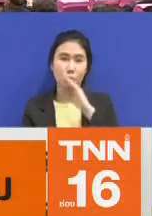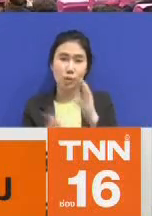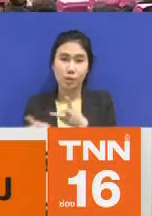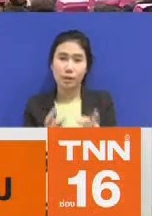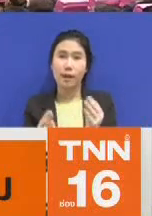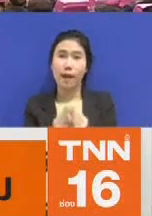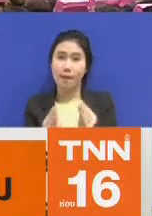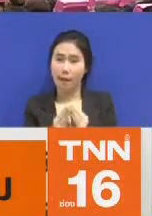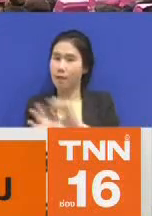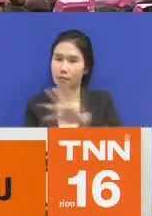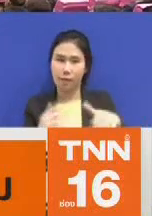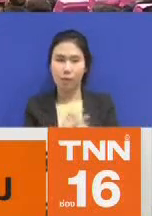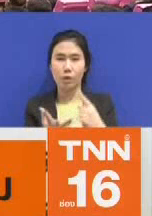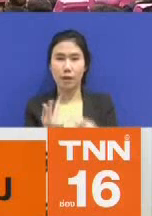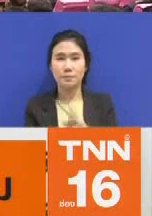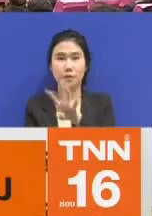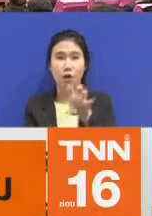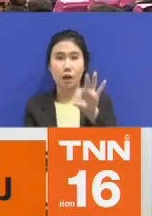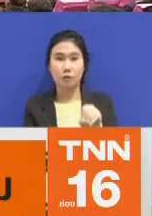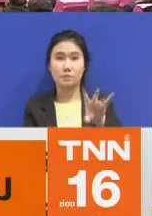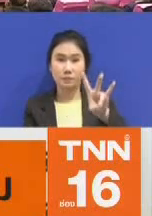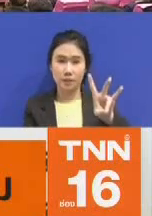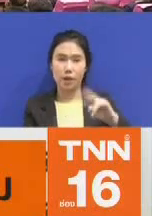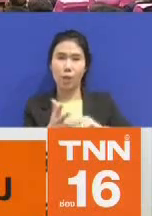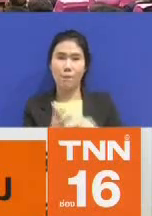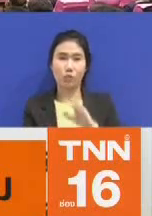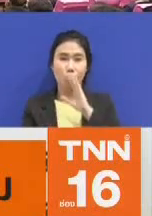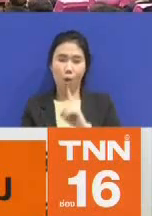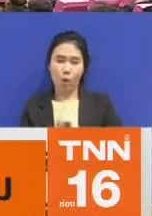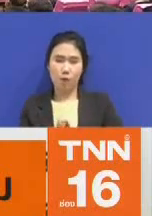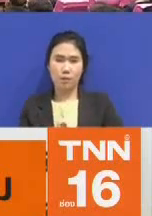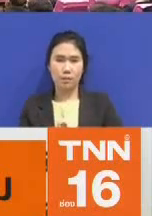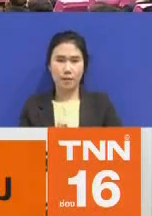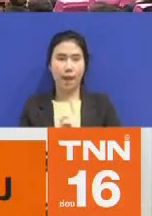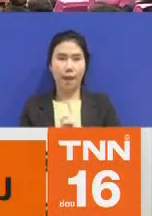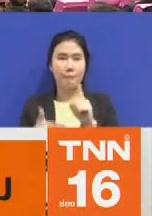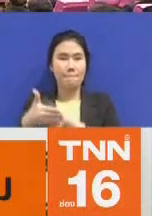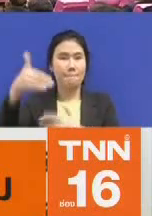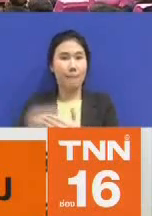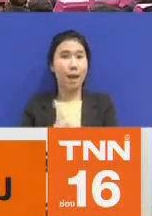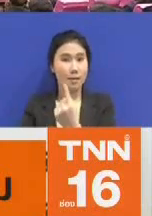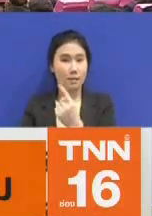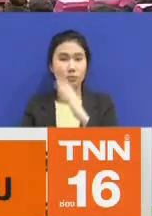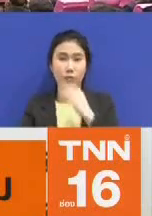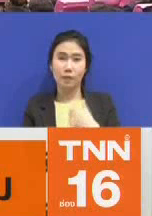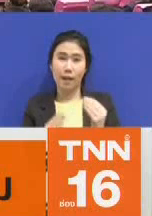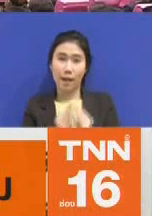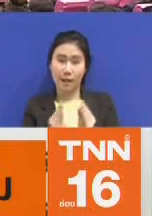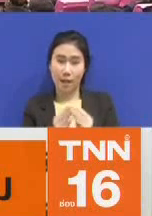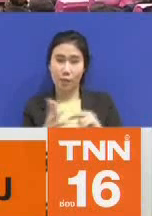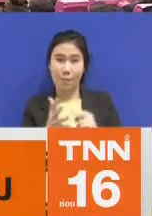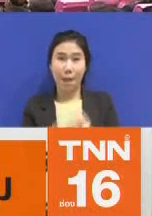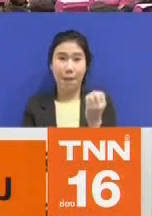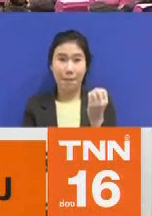ไทยครับได้เสนอให้ประธานการประชุมชั่วคราวนะครับกดอ่อนเรียกส.ส.จากพรรคพลังประชารัฐเพื่อเ